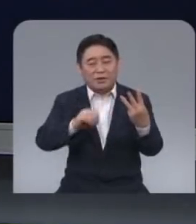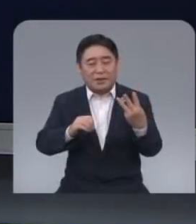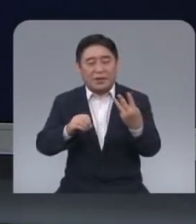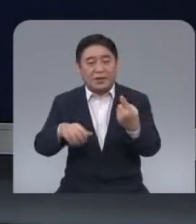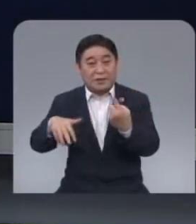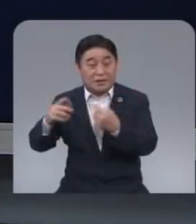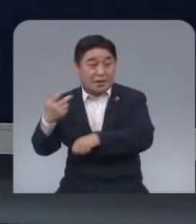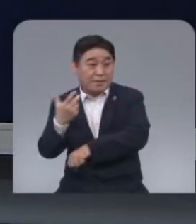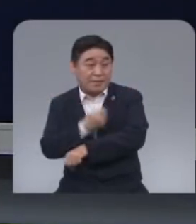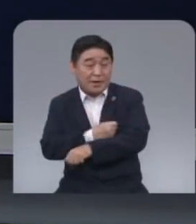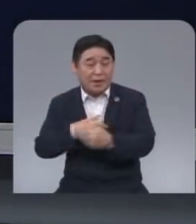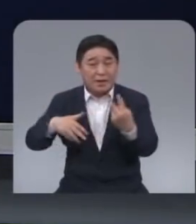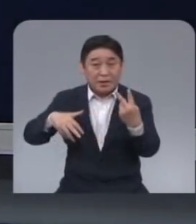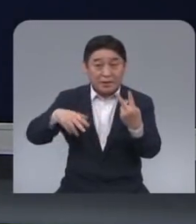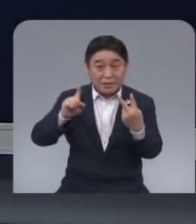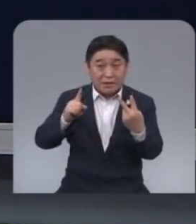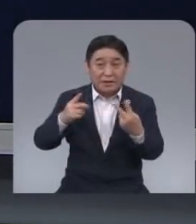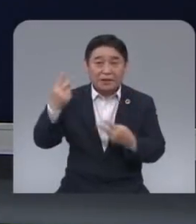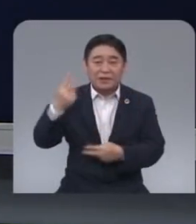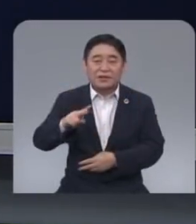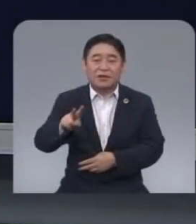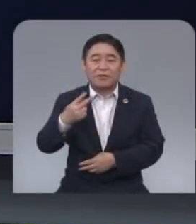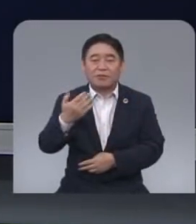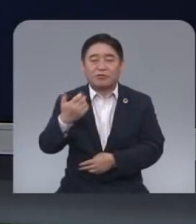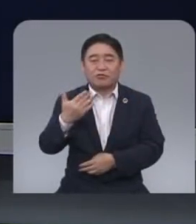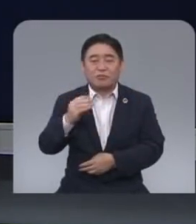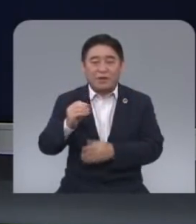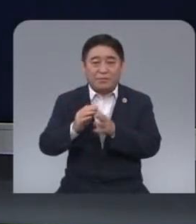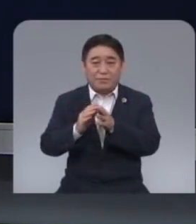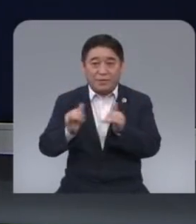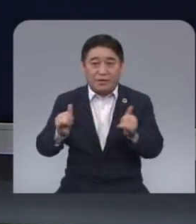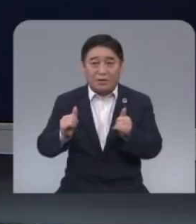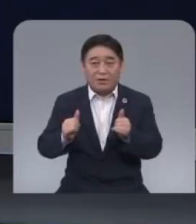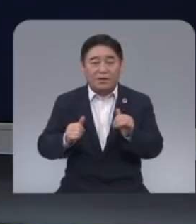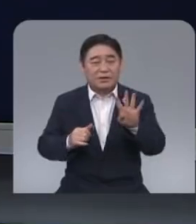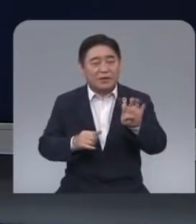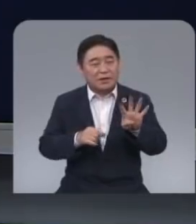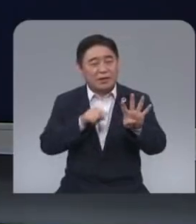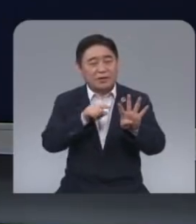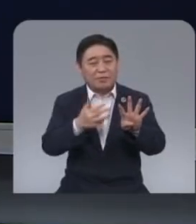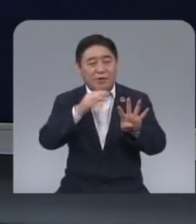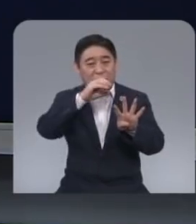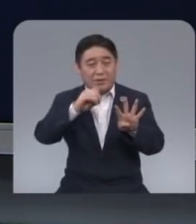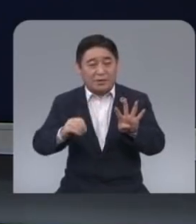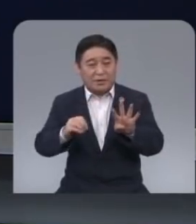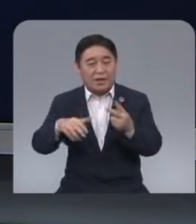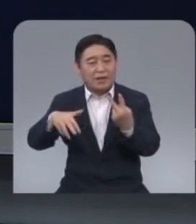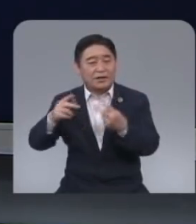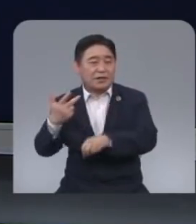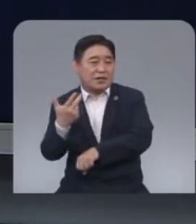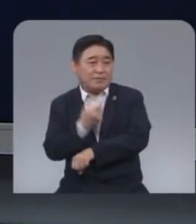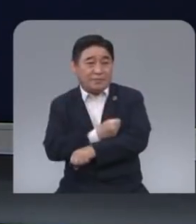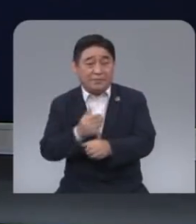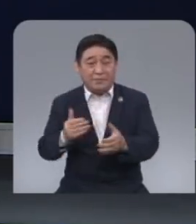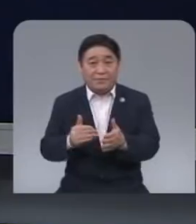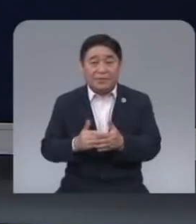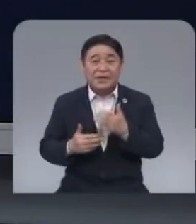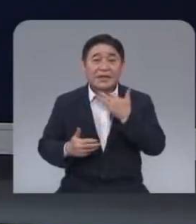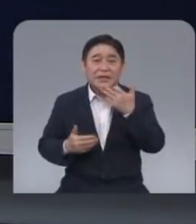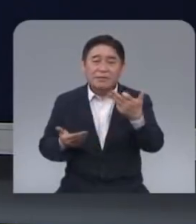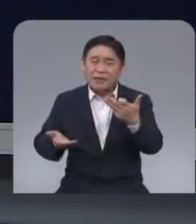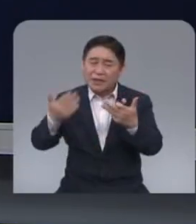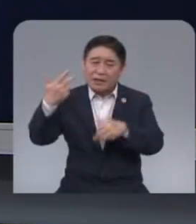73.5%입니다. 접종 완료는 2,299만여 명, 접종률은 44.8%입니다. 18세